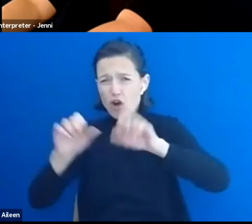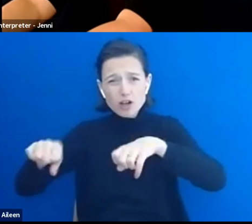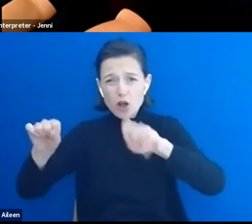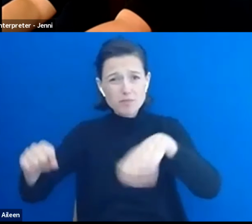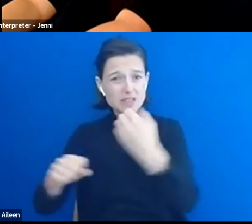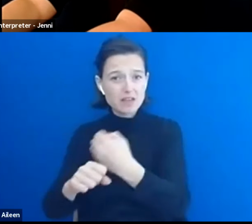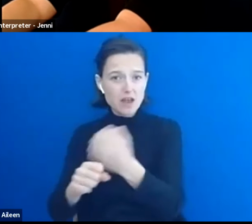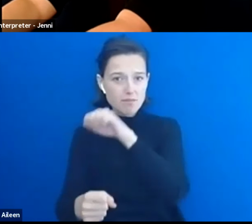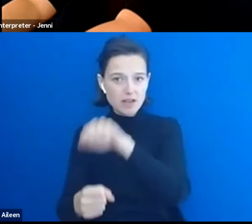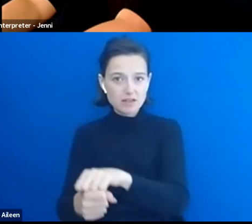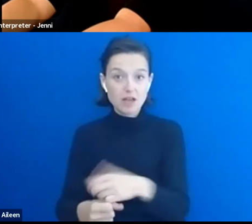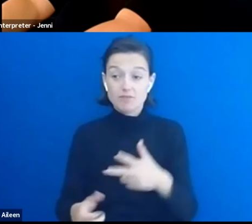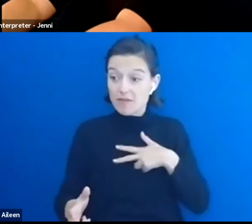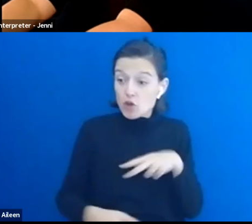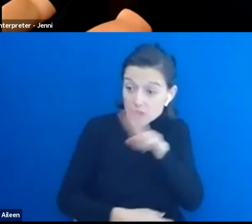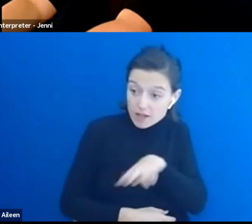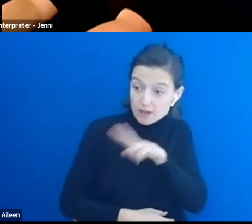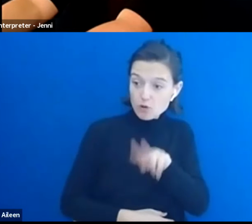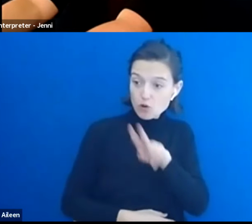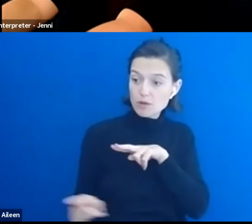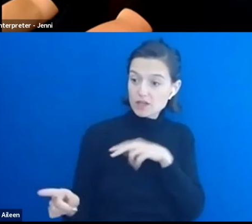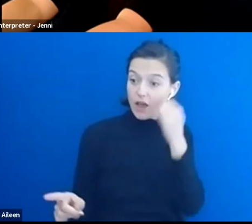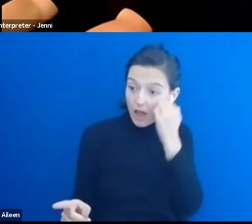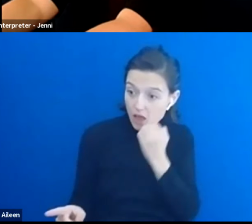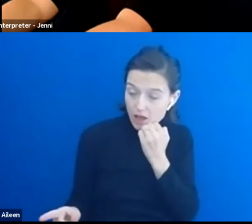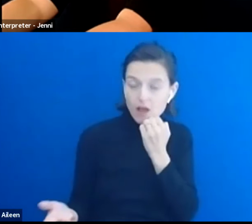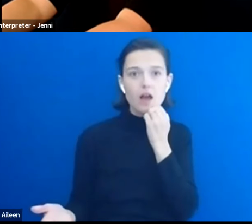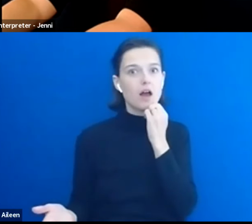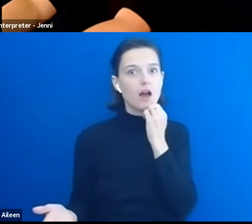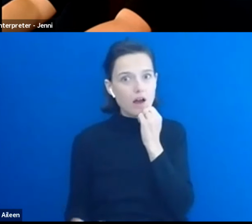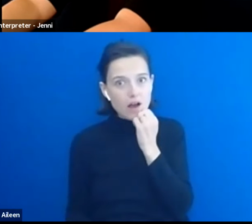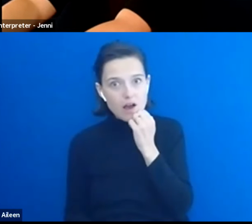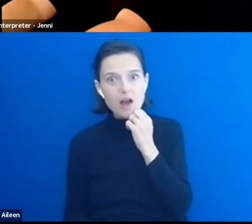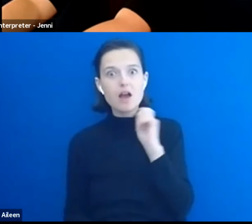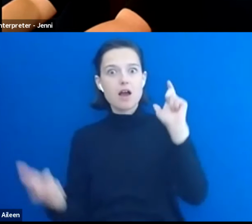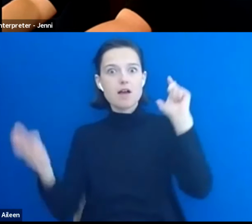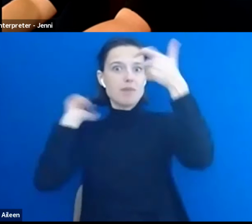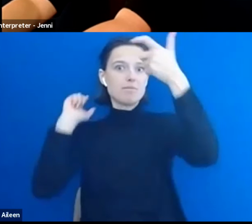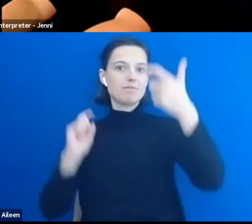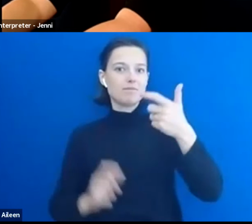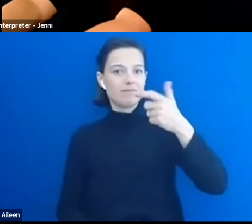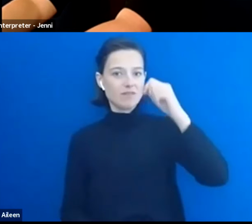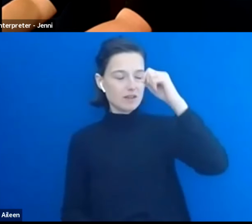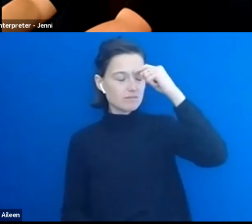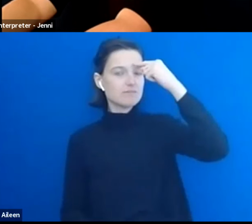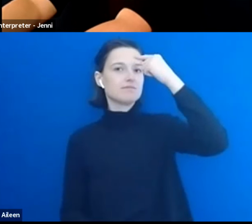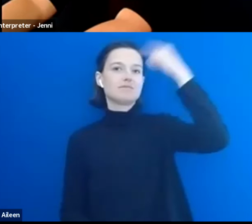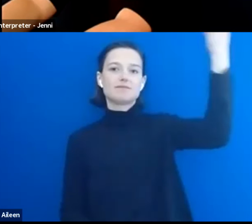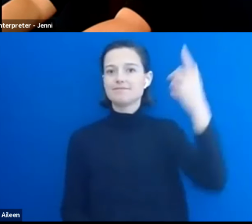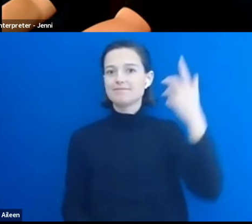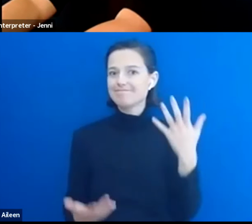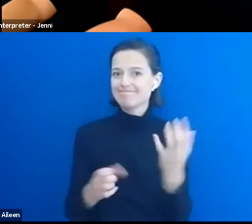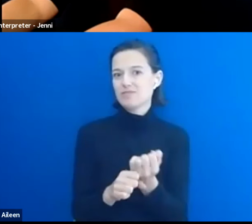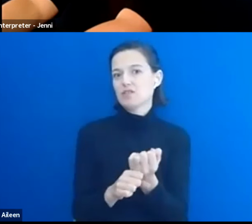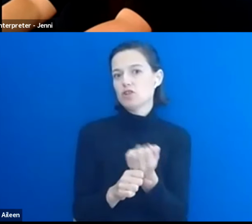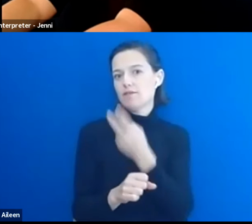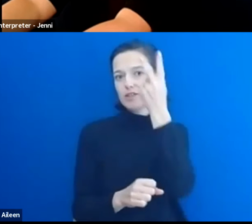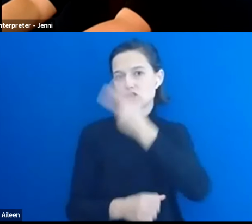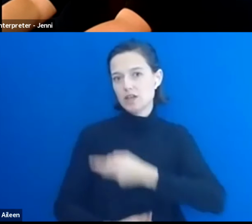leistungsfähig, aber auch als Kundinnen interessant sein könnte, dann gehen immer die Lichter auf bei den Personen. Und das ist das, was mir die Inspiration gibt und wo ich